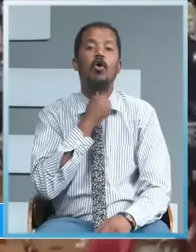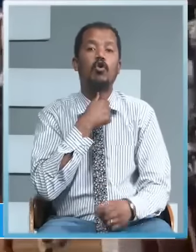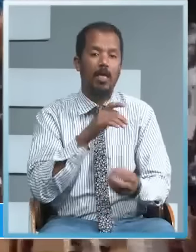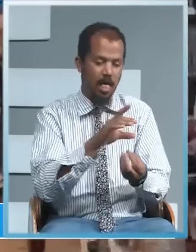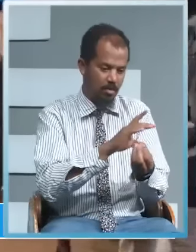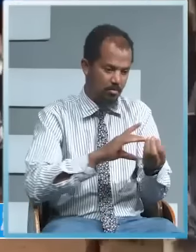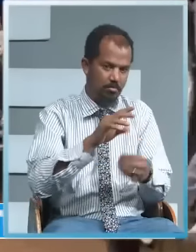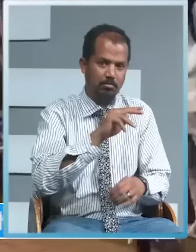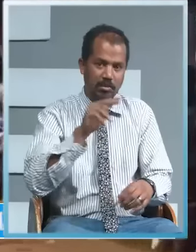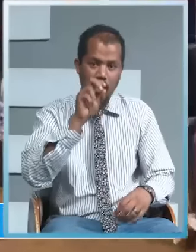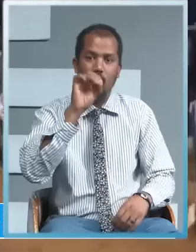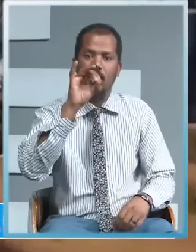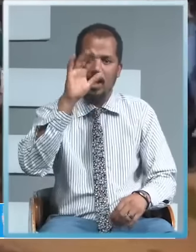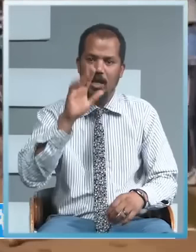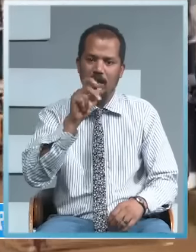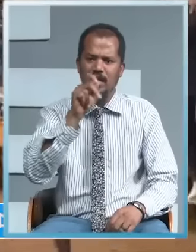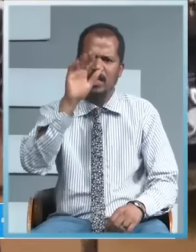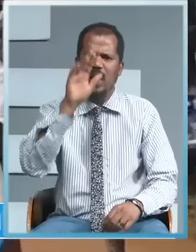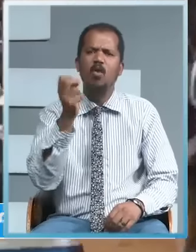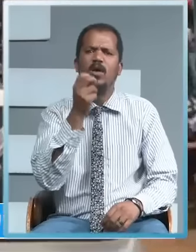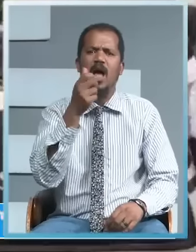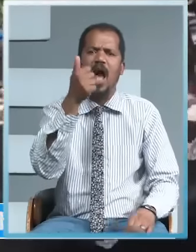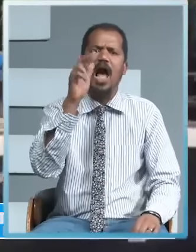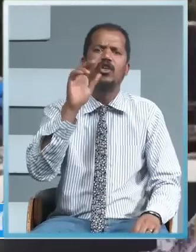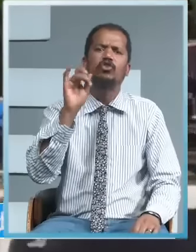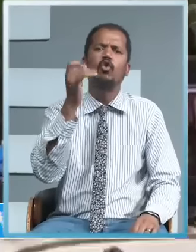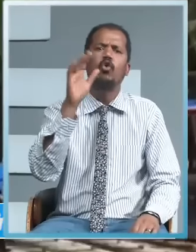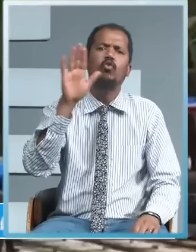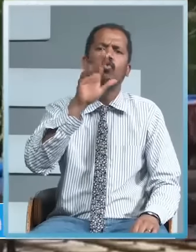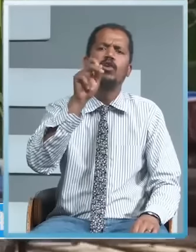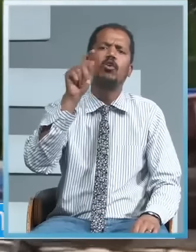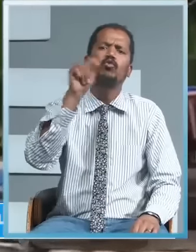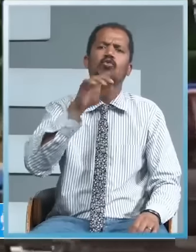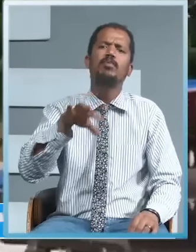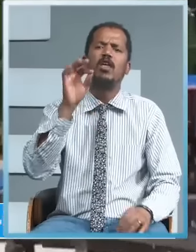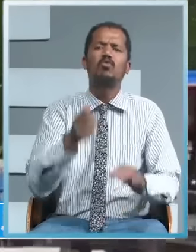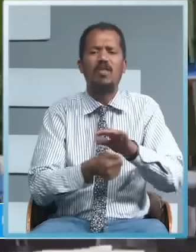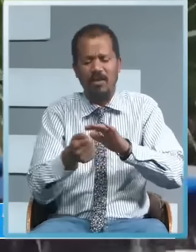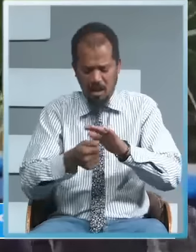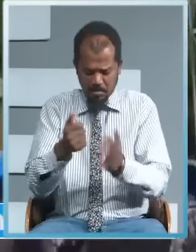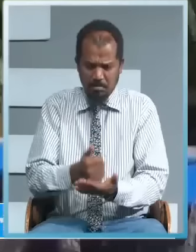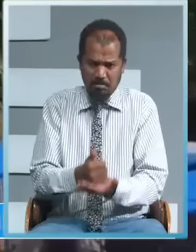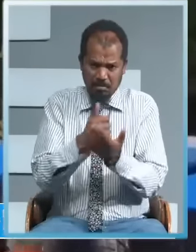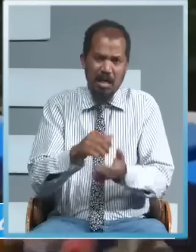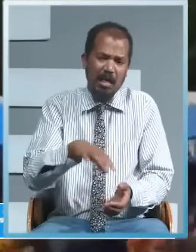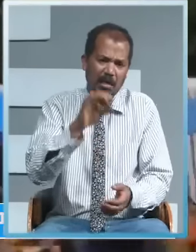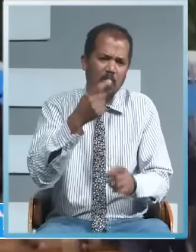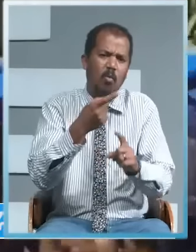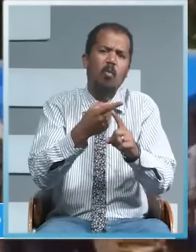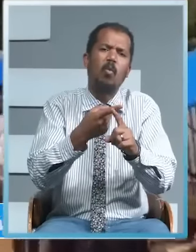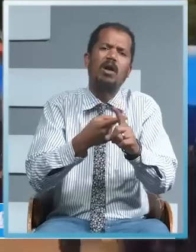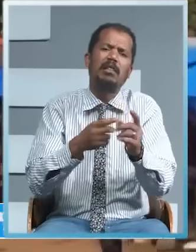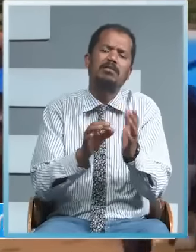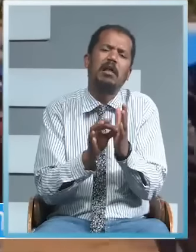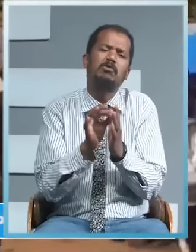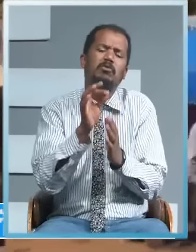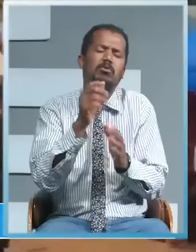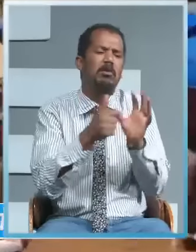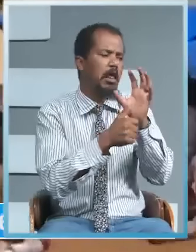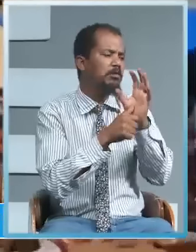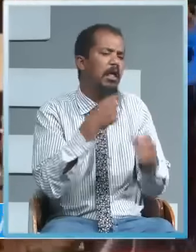በአሮሚያ ክልል ምስራቅ ወለጋ ዲጋ ወረዳ አርጆ ጉደቱ የሚገኙ ተፈናቃዮች እርዳታ ካገኙ ወራቶችን